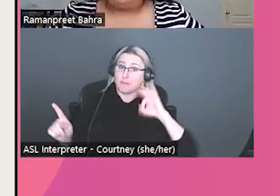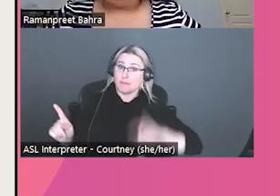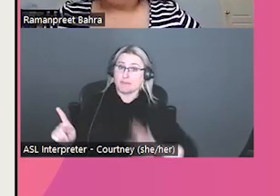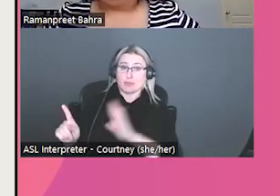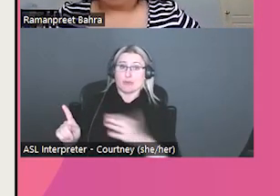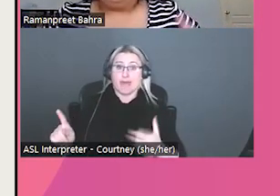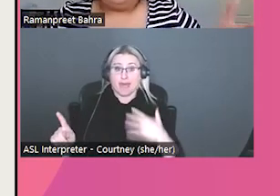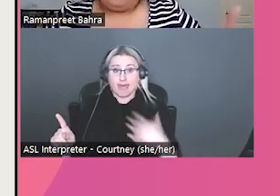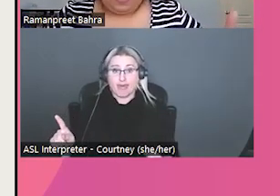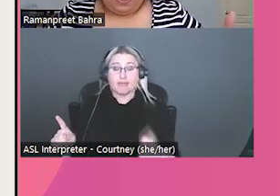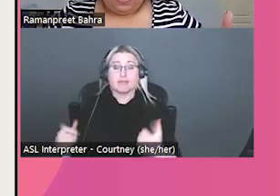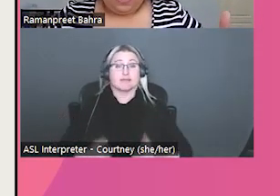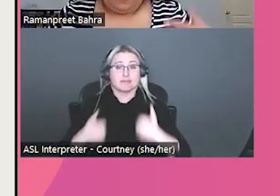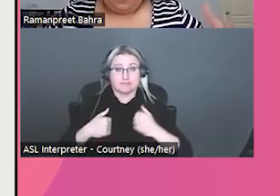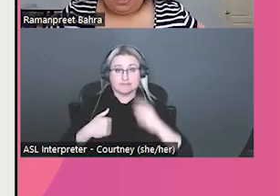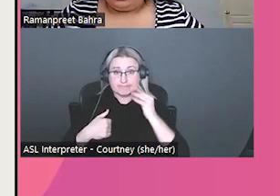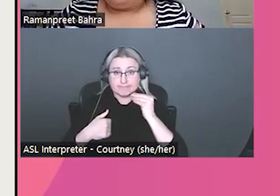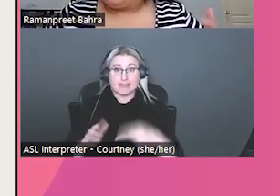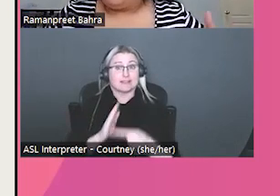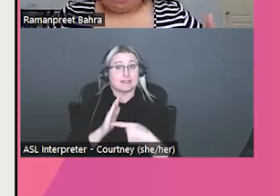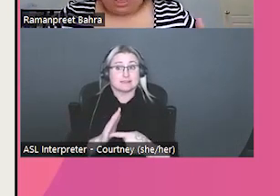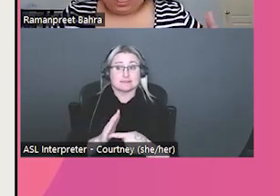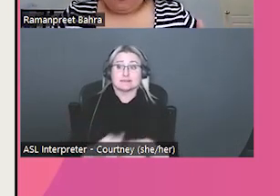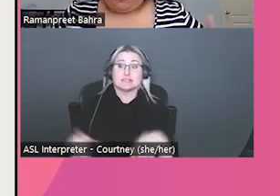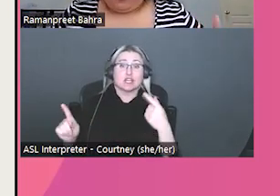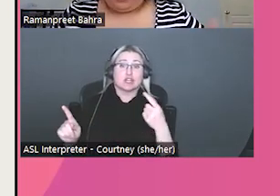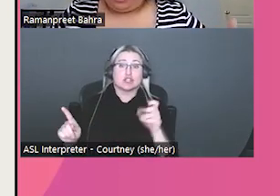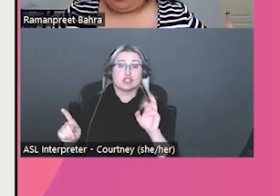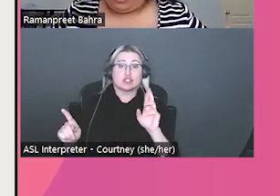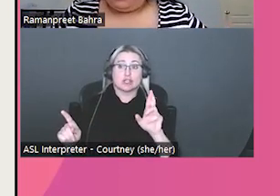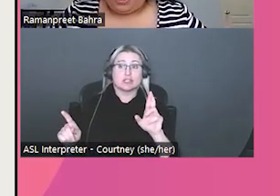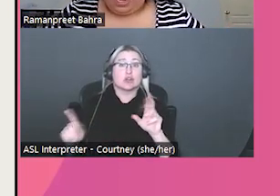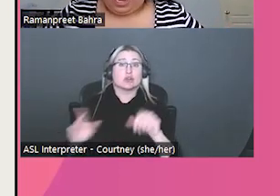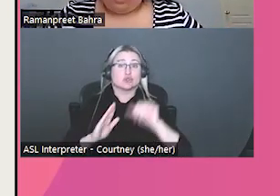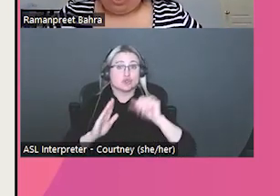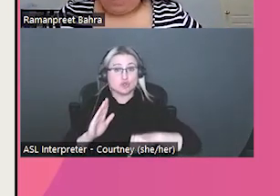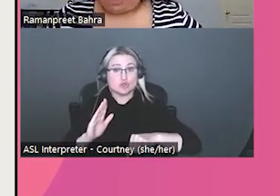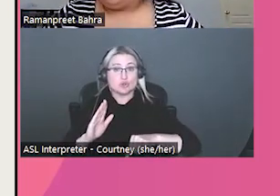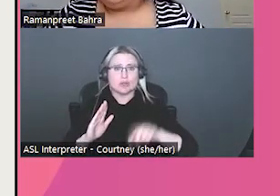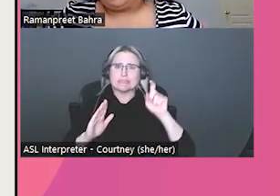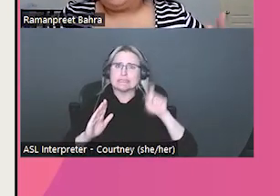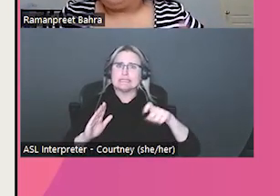la santé et à l'expérience de vie des personnes et cela renforce donc